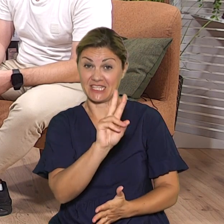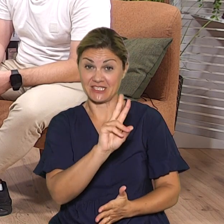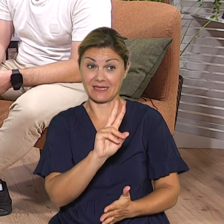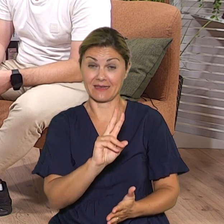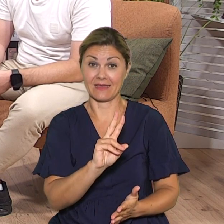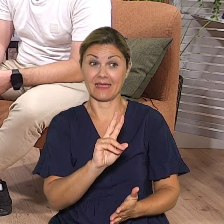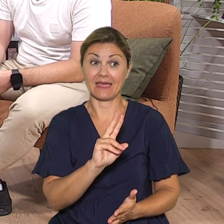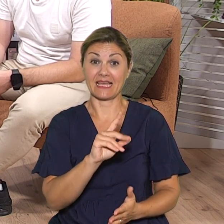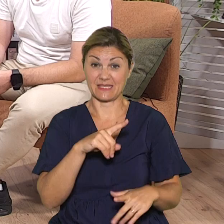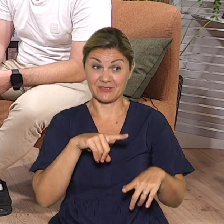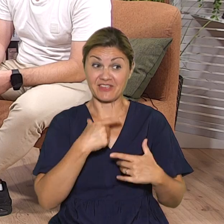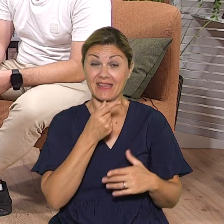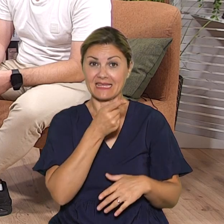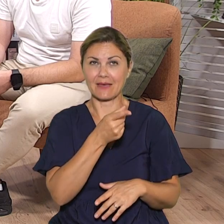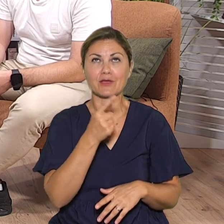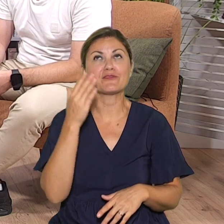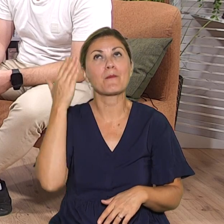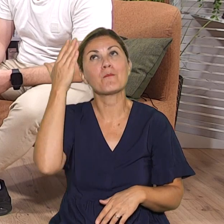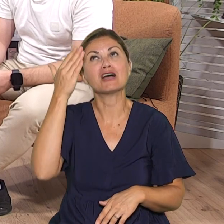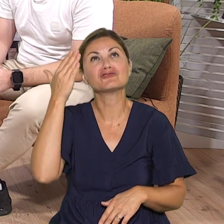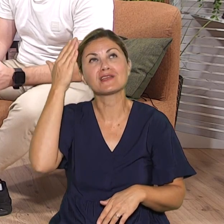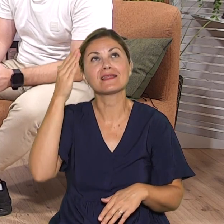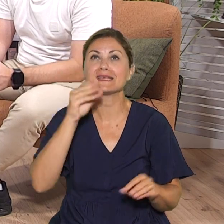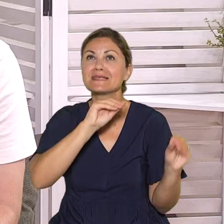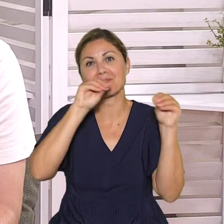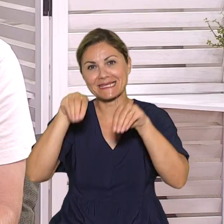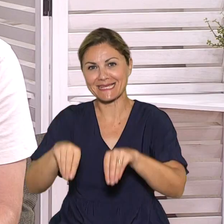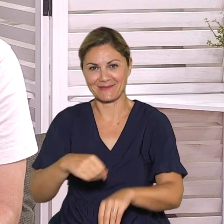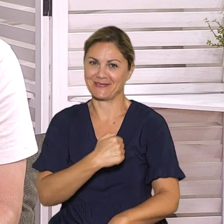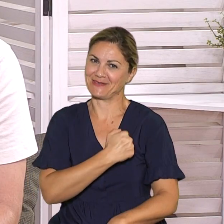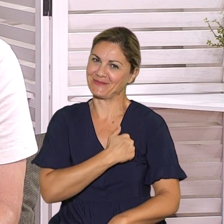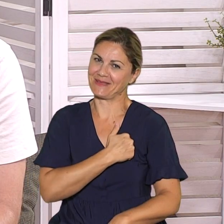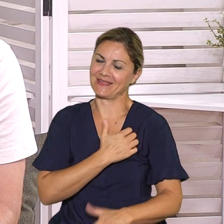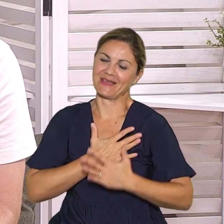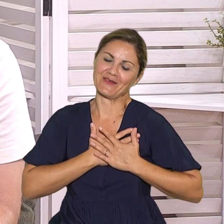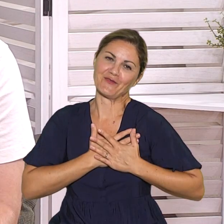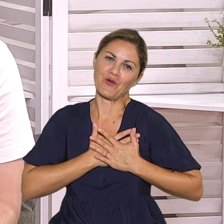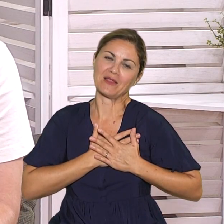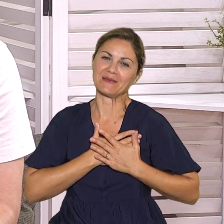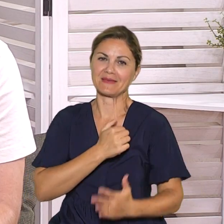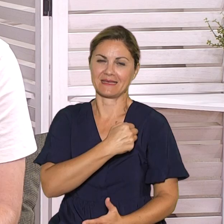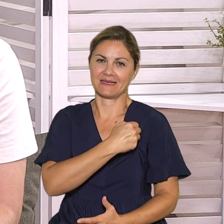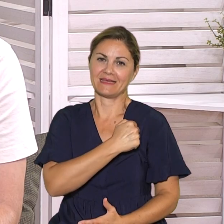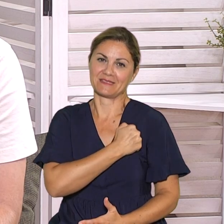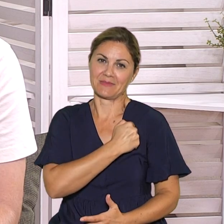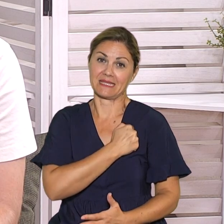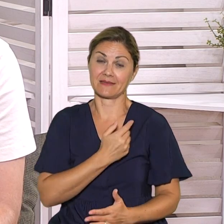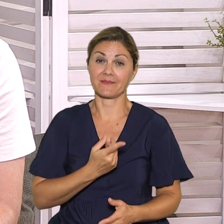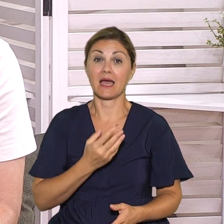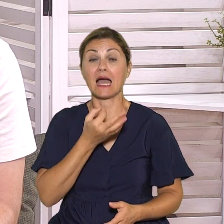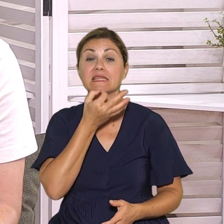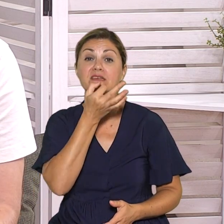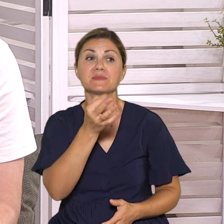Splitu. To je, ne znam zašto, ali jednostavno je to tako. A što je to specifično kod Vinišća? To je, pretpostavljeno, neko malo